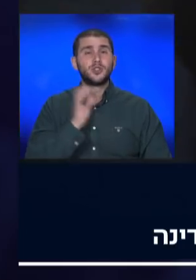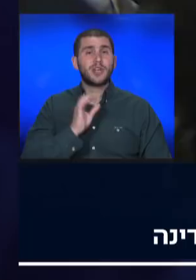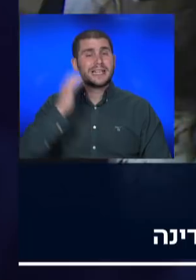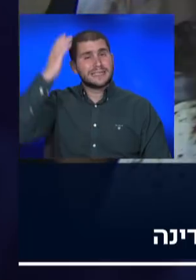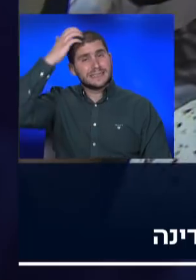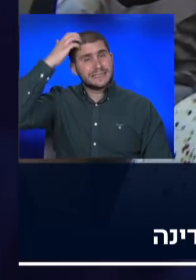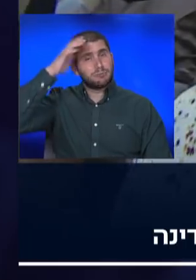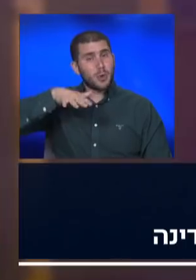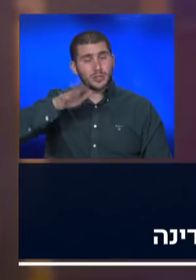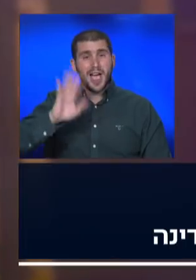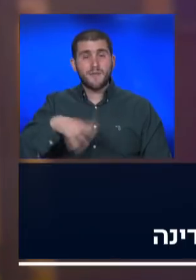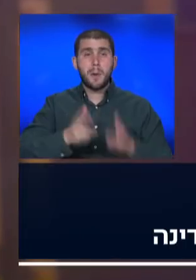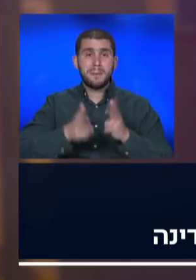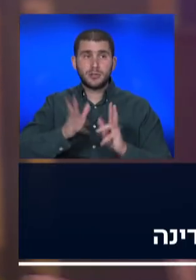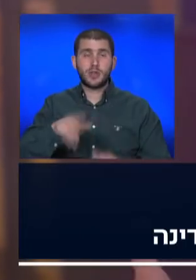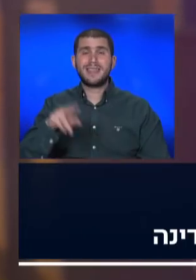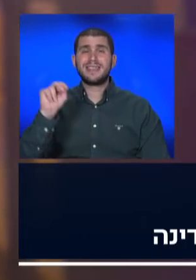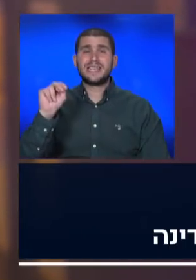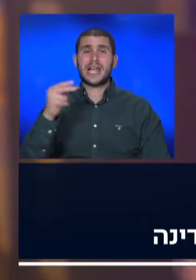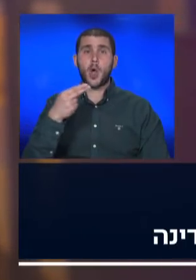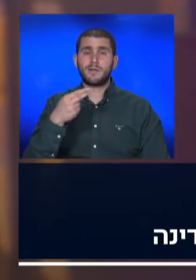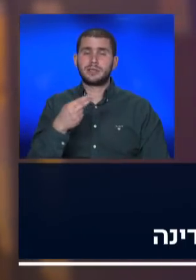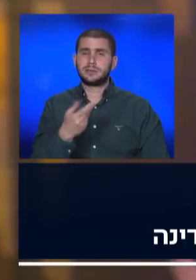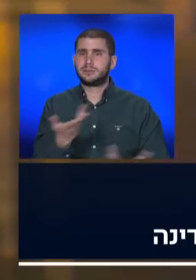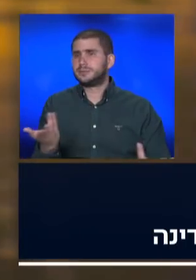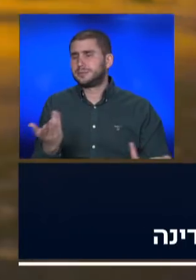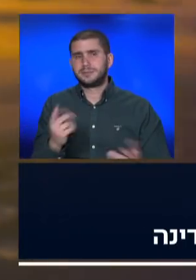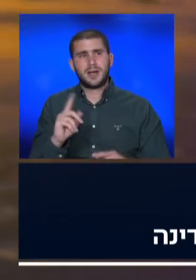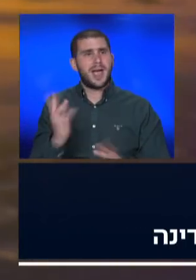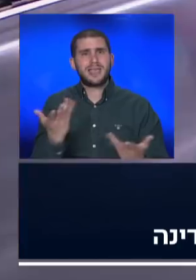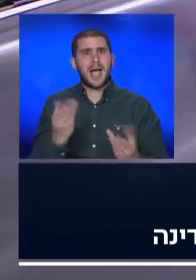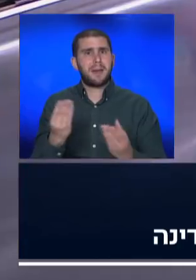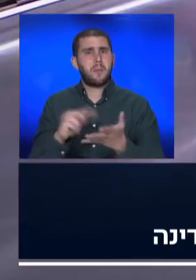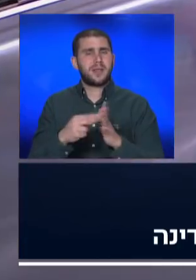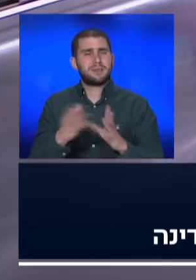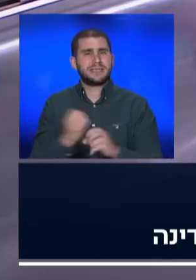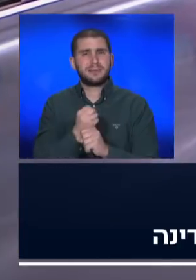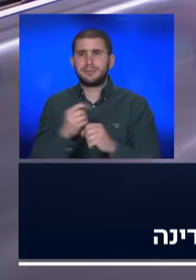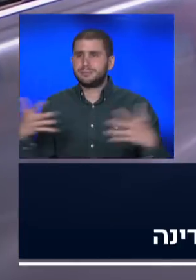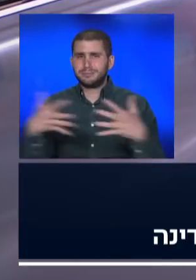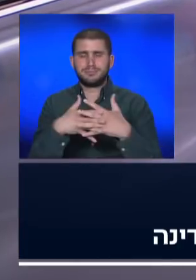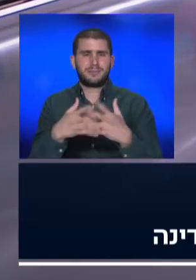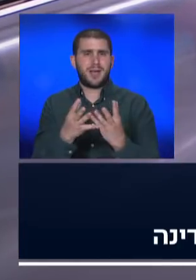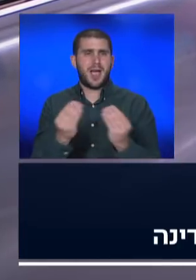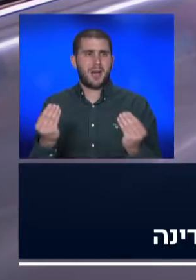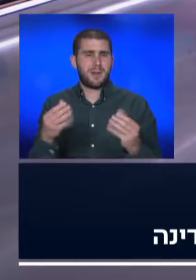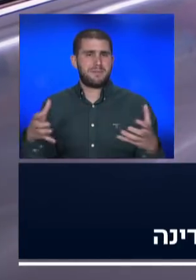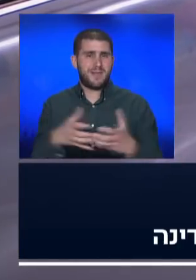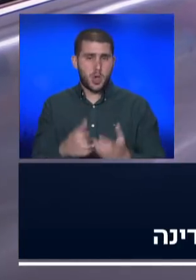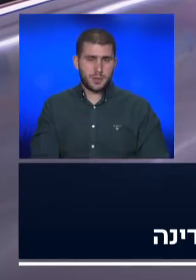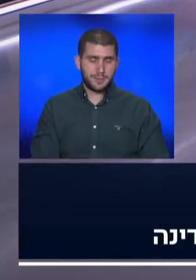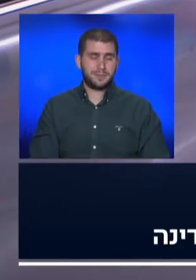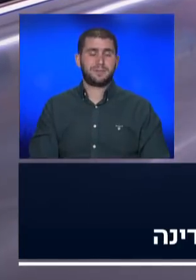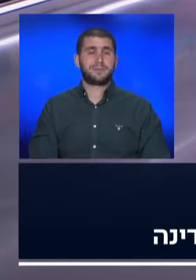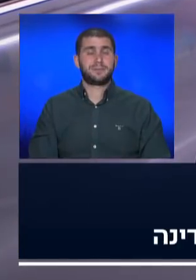של ניצן הורוביץ, אין הרבה פוליטיקאים שמצליחים לאחץ בהם כל כך הרבה מפלגות. רשימה כאמור